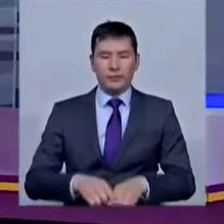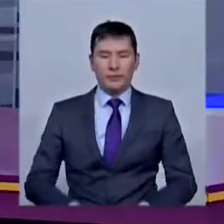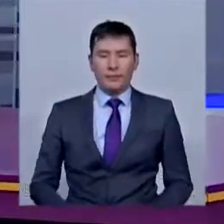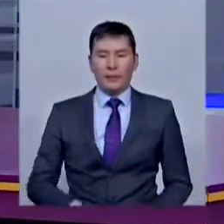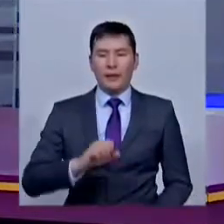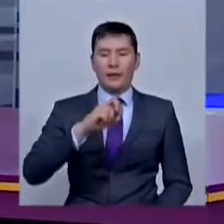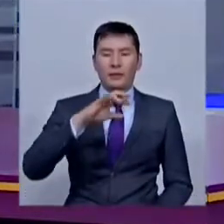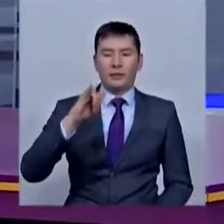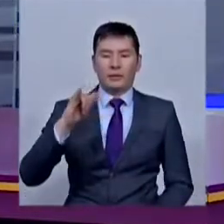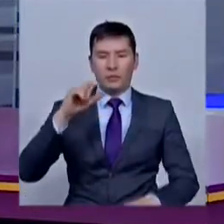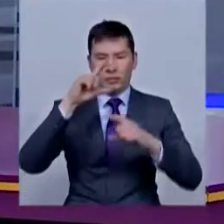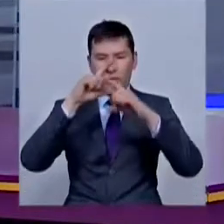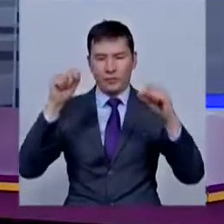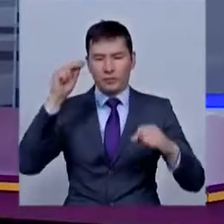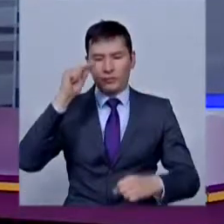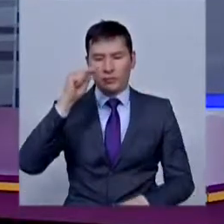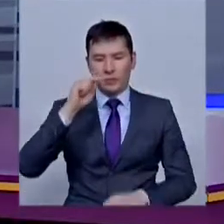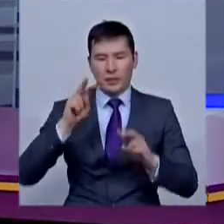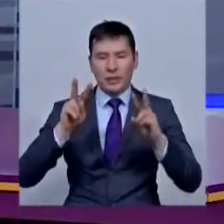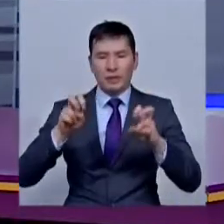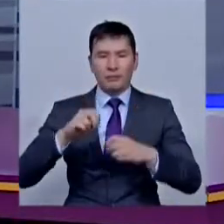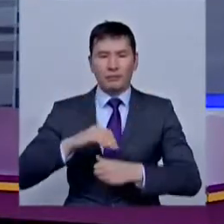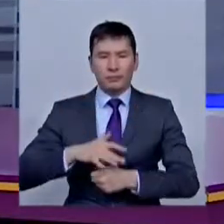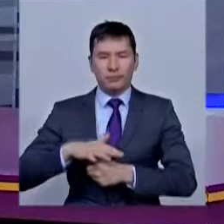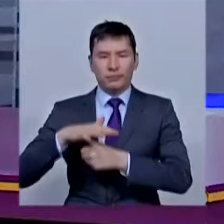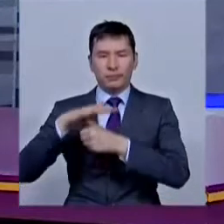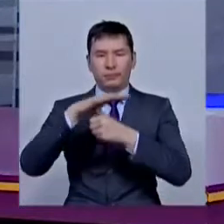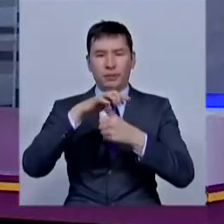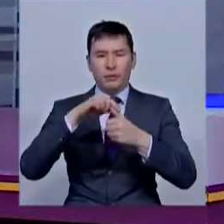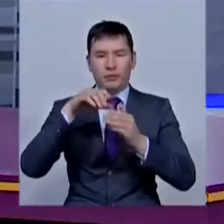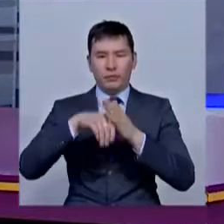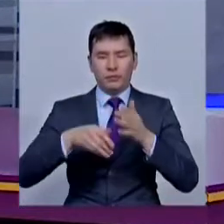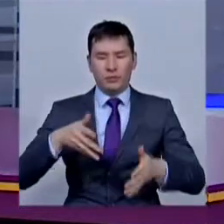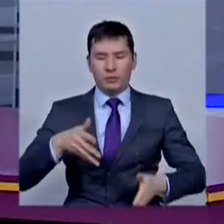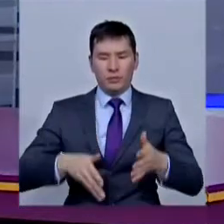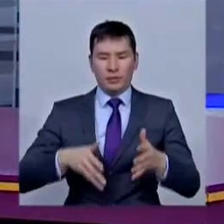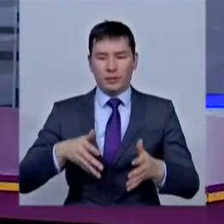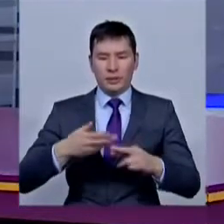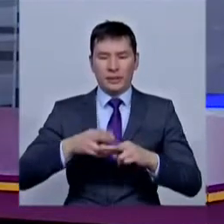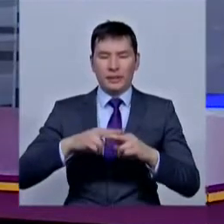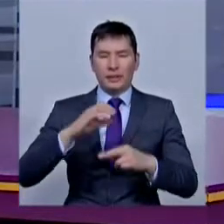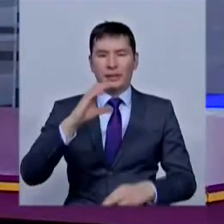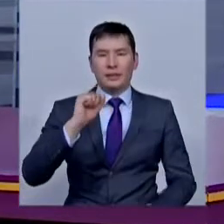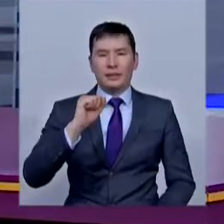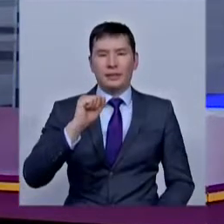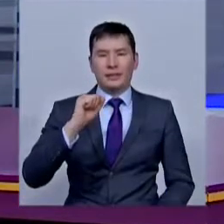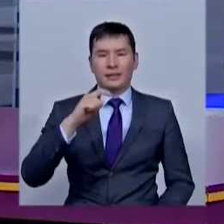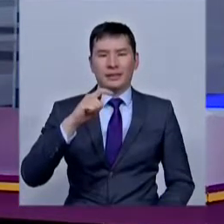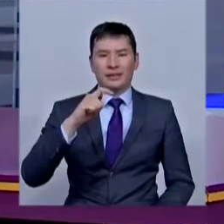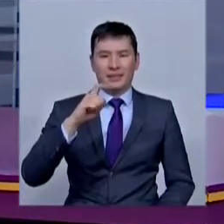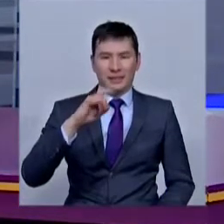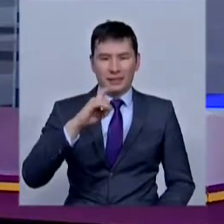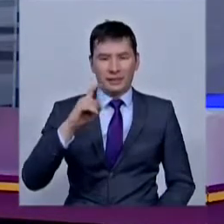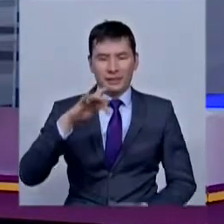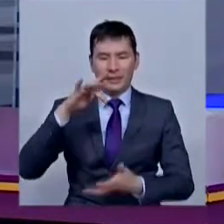Атырауда мектеп оқушылары робот-дрон құрастырып шығарды. Қызылқоға ауданының Сағыз орта мектебінде оқушылар заманауи